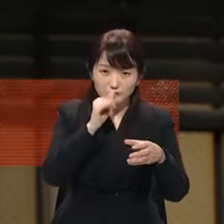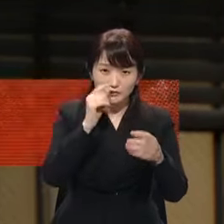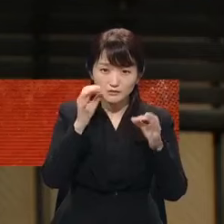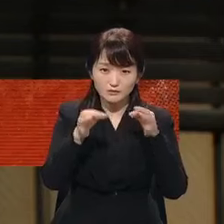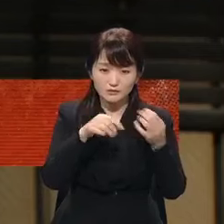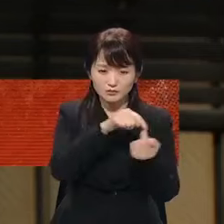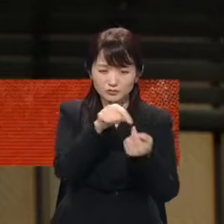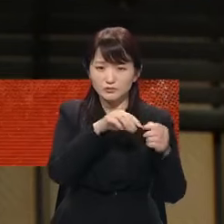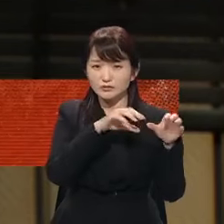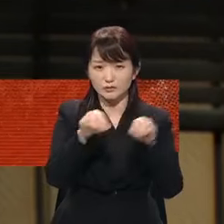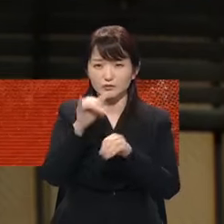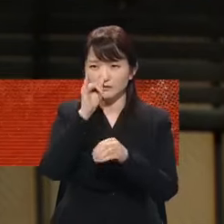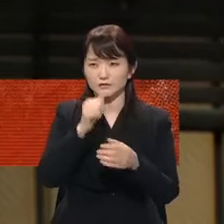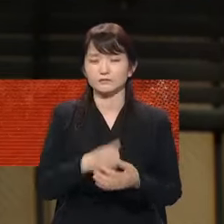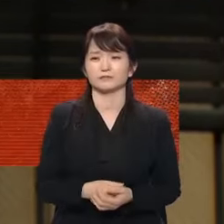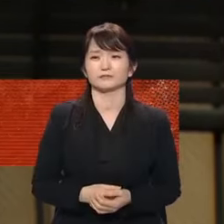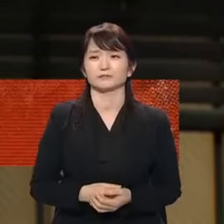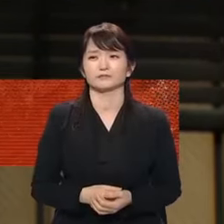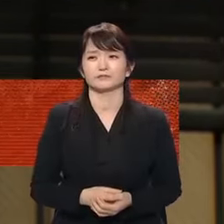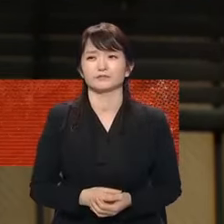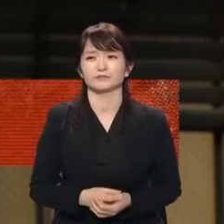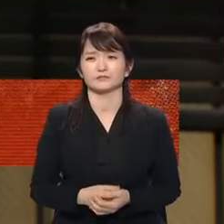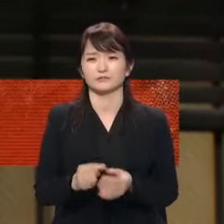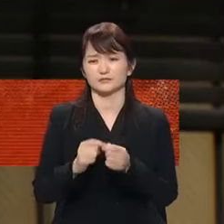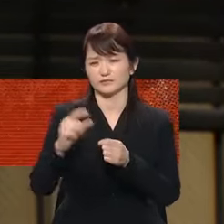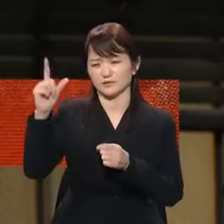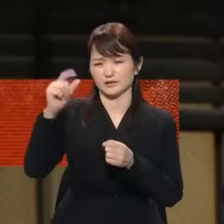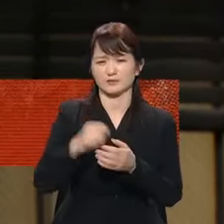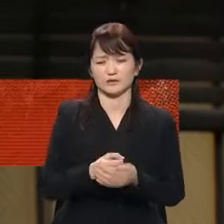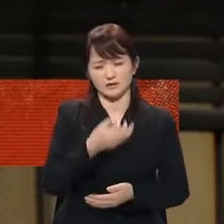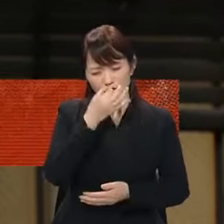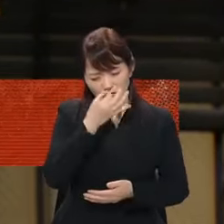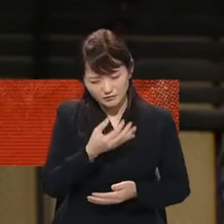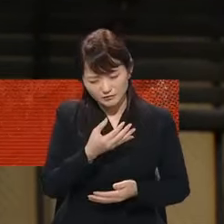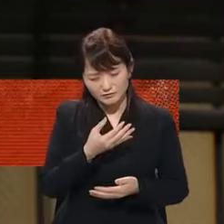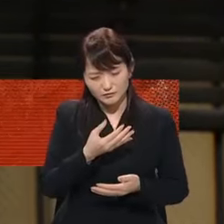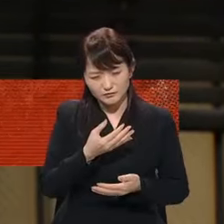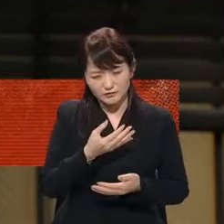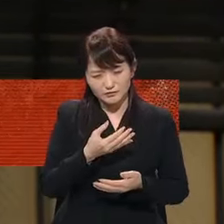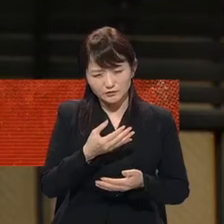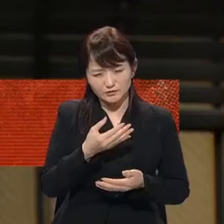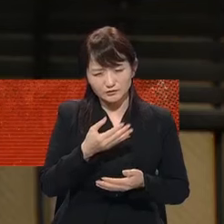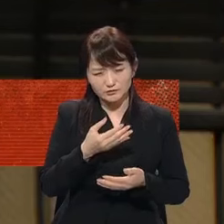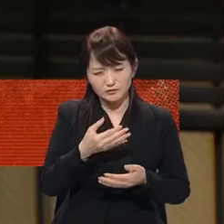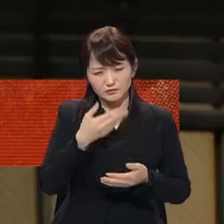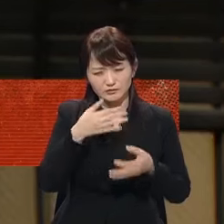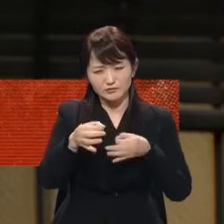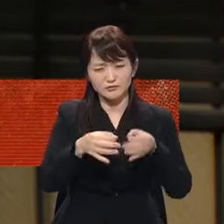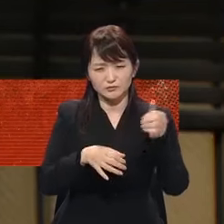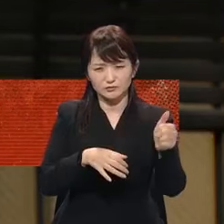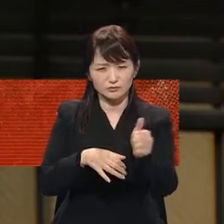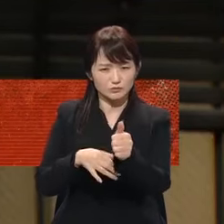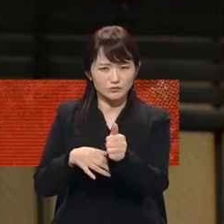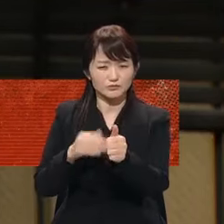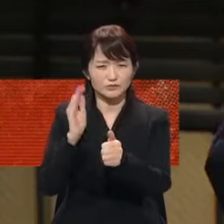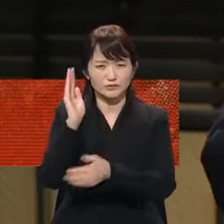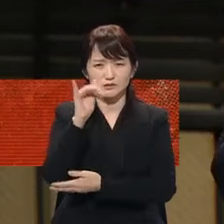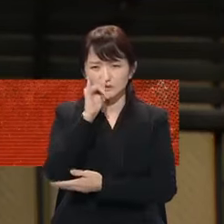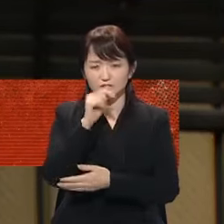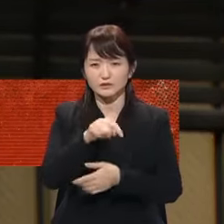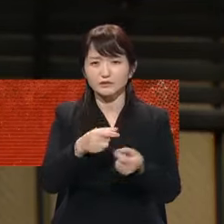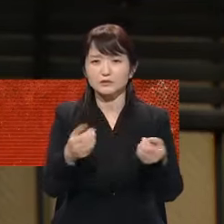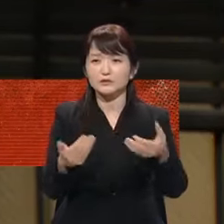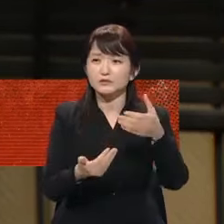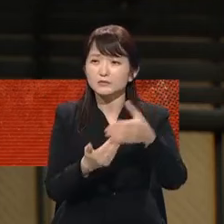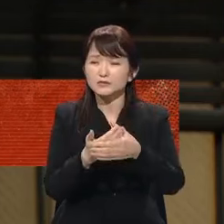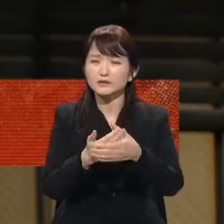사건 반장에서도 대개는 고생하는 사장님들 얘기가 많이 나오는데 그렇게 많은 분들이 고생하고 계시는데 이런 일들이 터져버리면 또 단체로